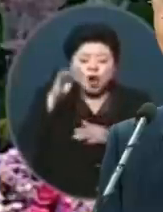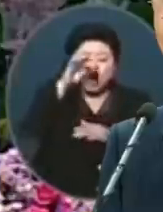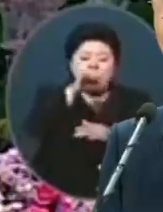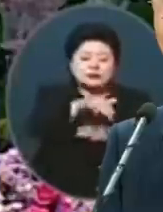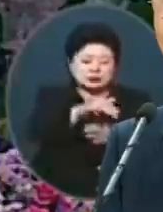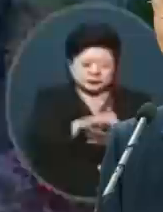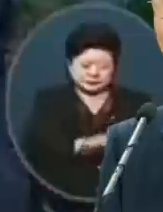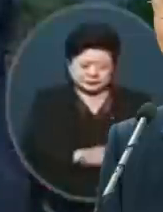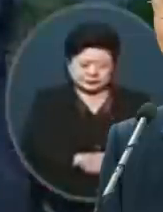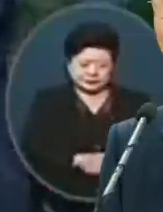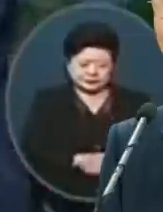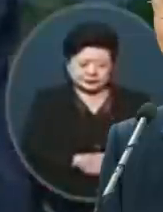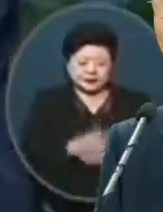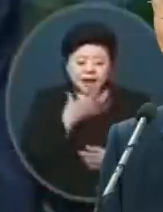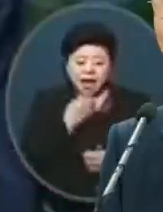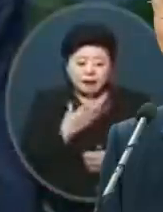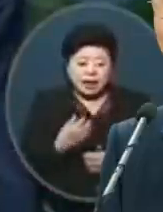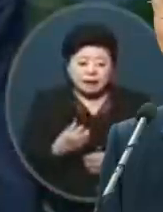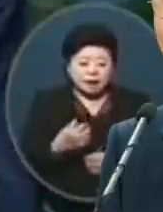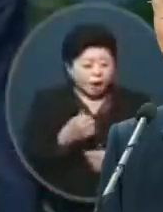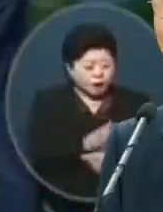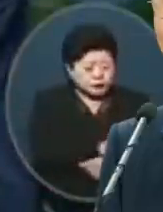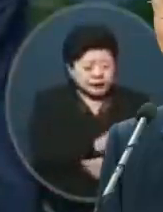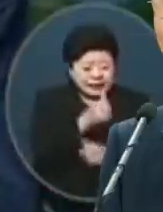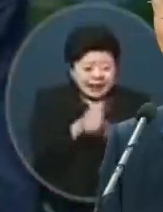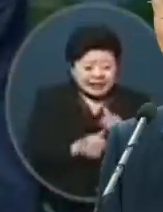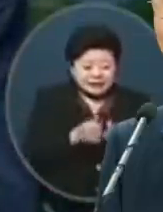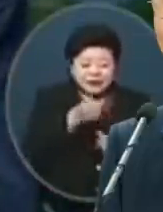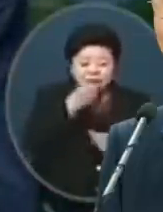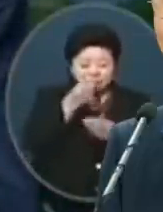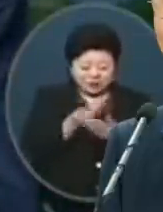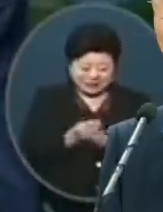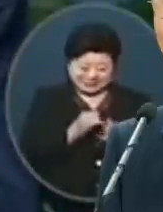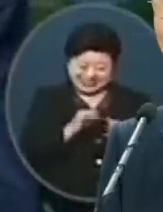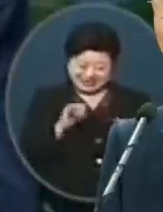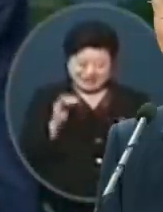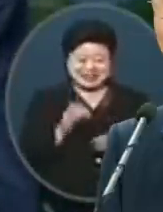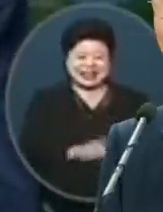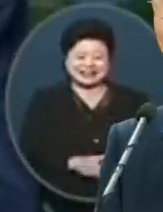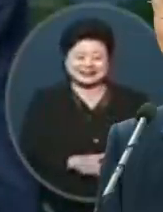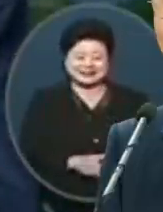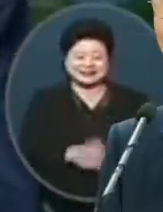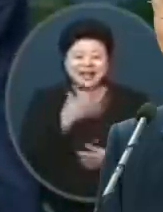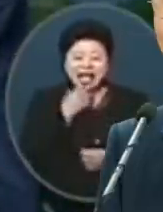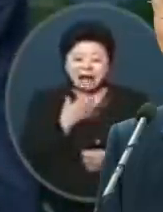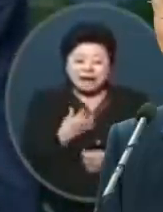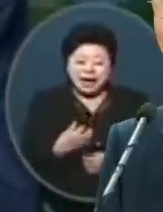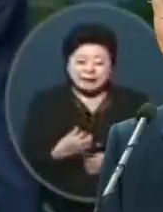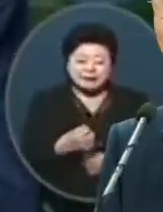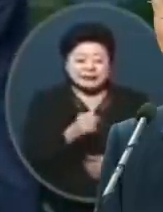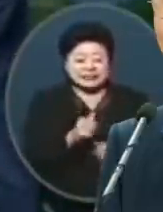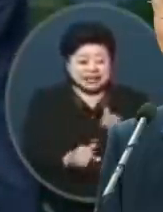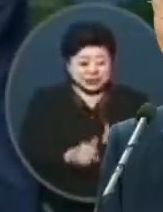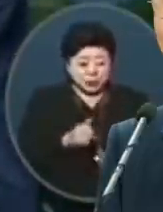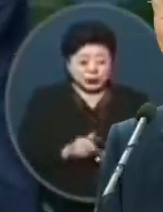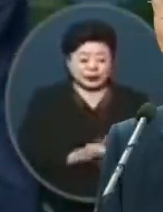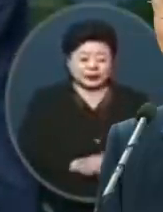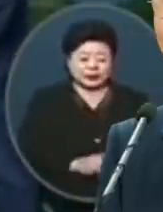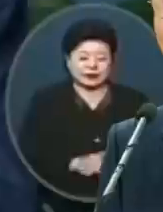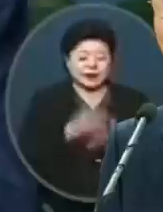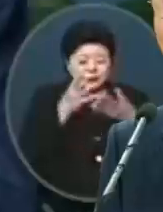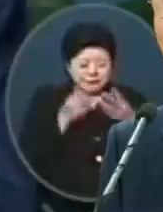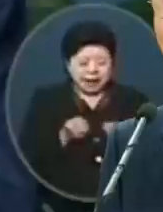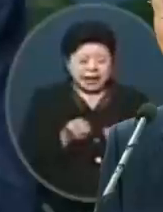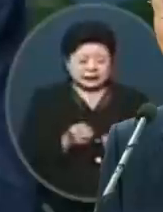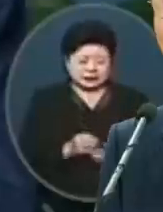것입니다. 아브라함은 엄청나게 하나님께 복받은 사람인데 아브라함의 자손이